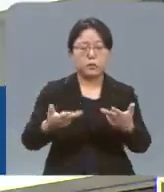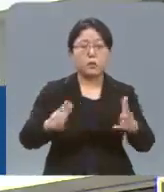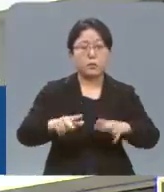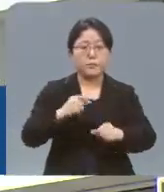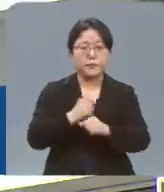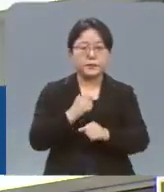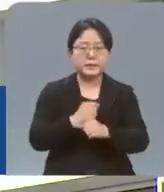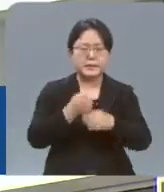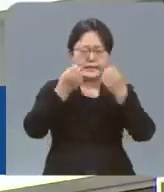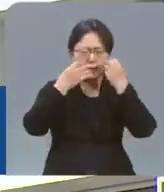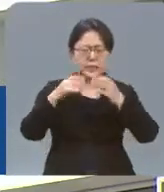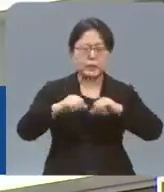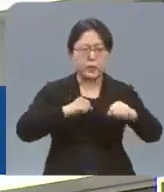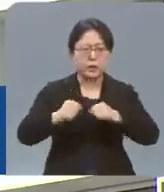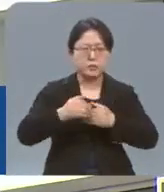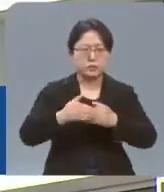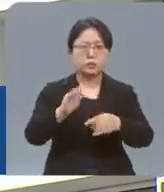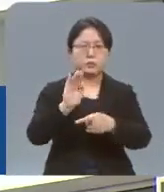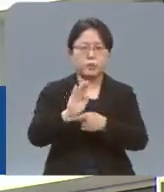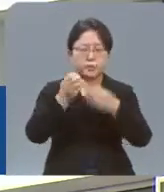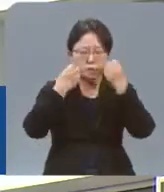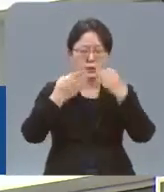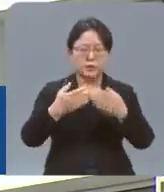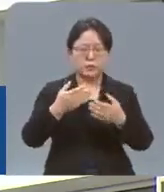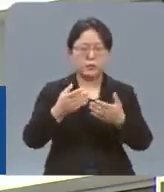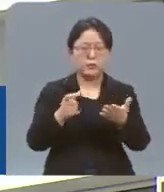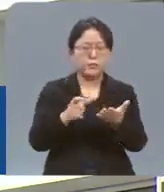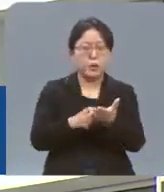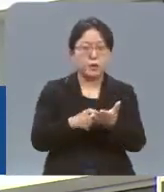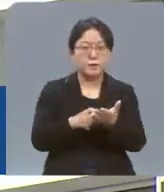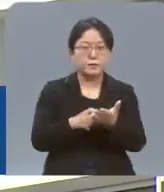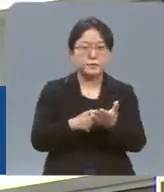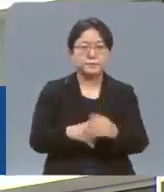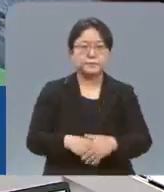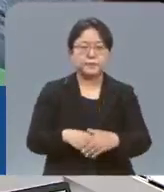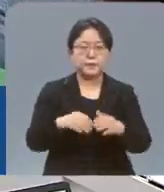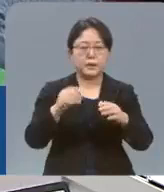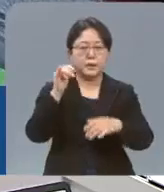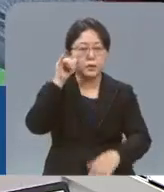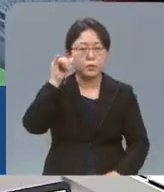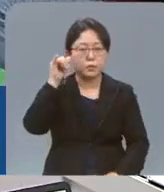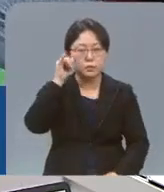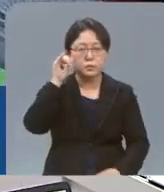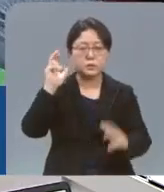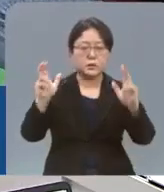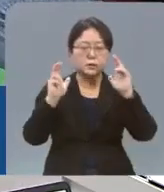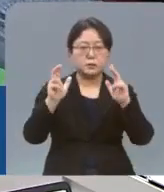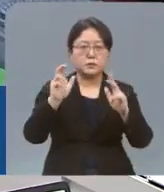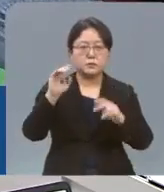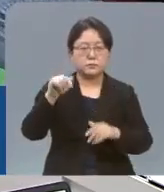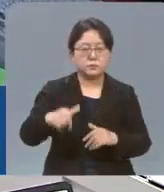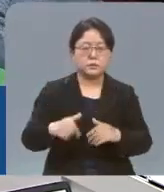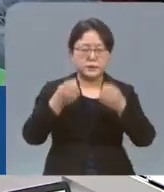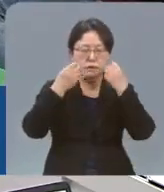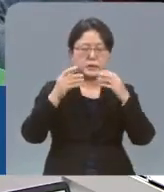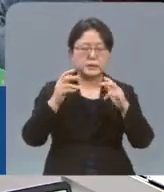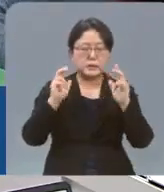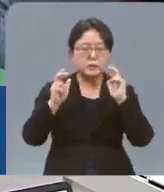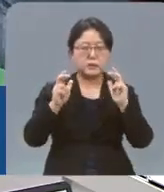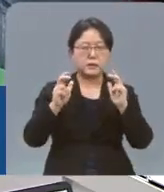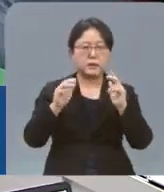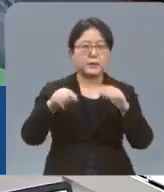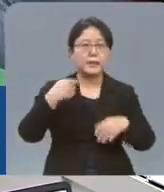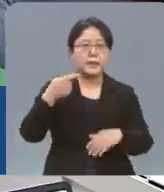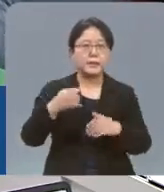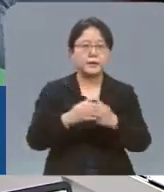등을 다룰 신활력추진본부를 신설하는 안이 포함됐습니다. 또 인공지능산업국에 신산업을 총괄하는